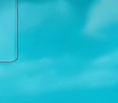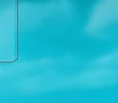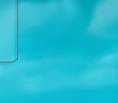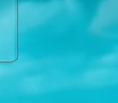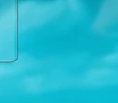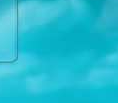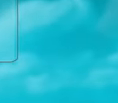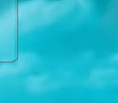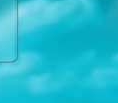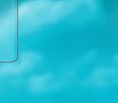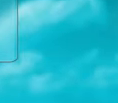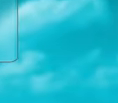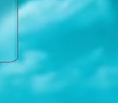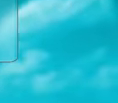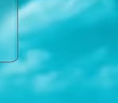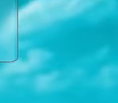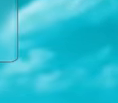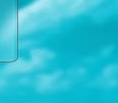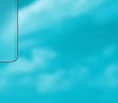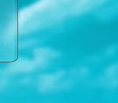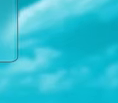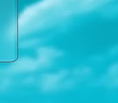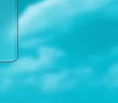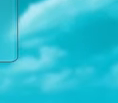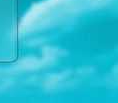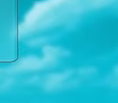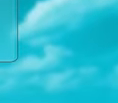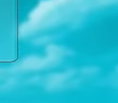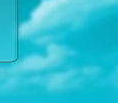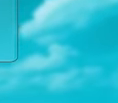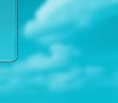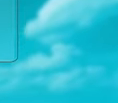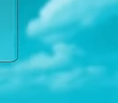В Сырдарьинском районе днем +23, ночью